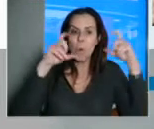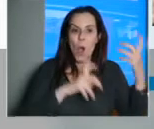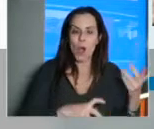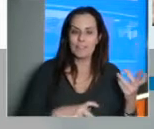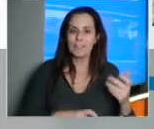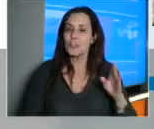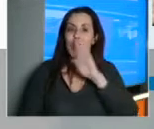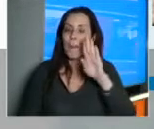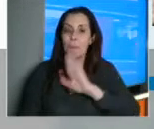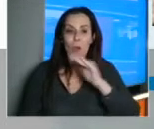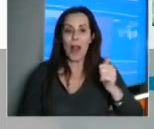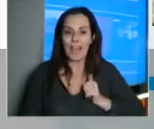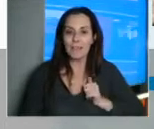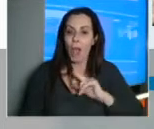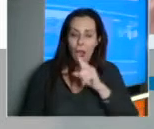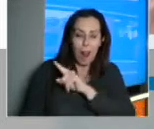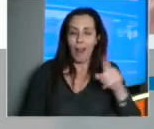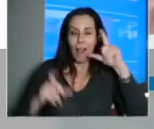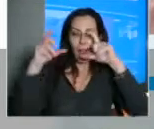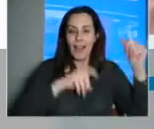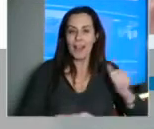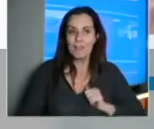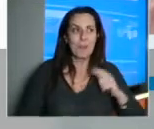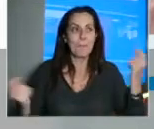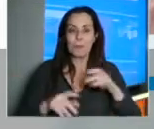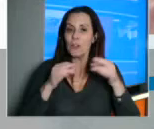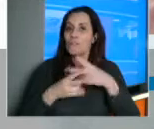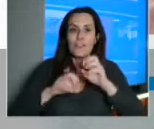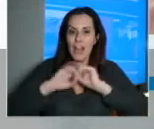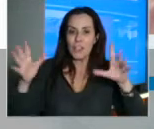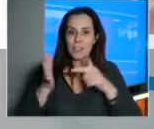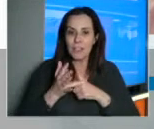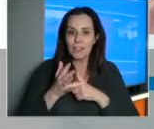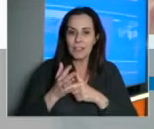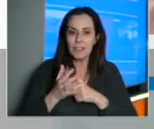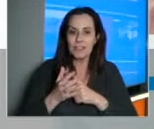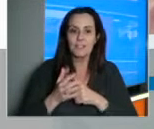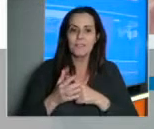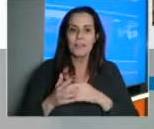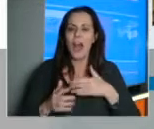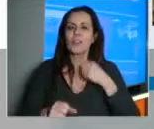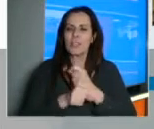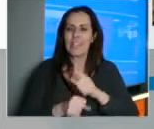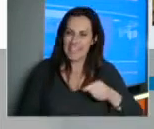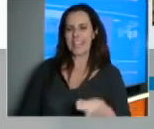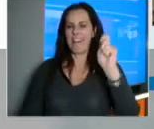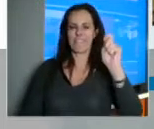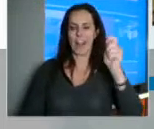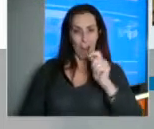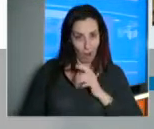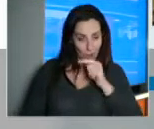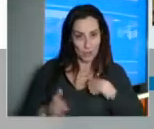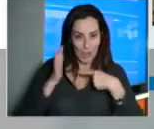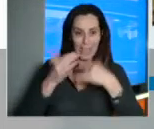ענק. של נתניהו עם כל חיילי, כל התמונות שהוא הצטלם עם חיילי צהל במהלך הקפן, ואי אפשר היה לשדר, כאילו בבחינת... מקסים. אני עושה לכם עכשיו דווקא, לא נתתם לי